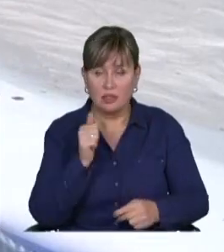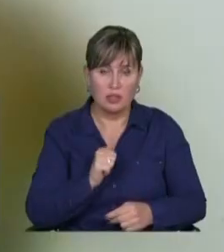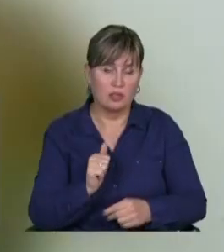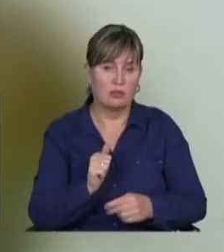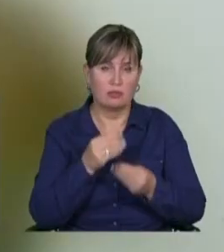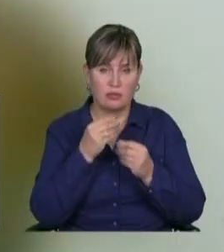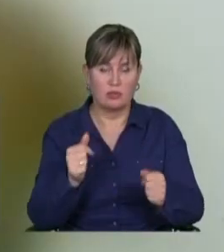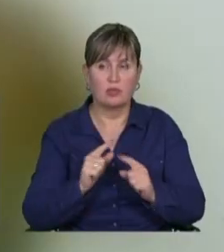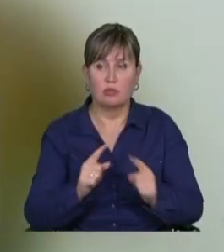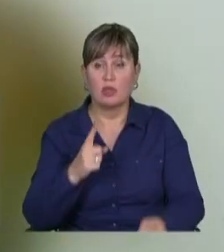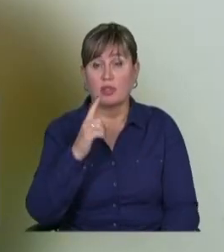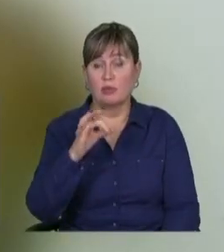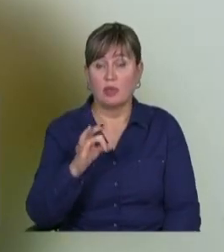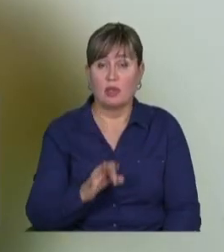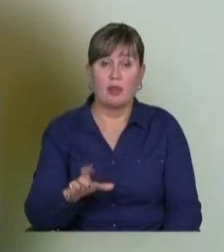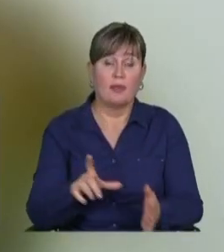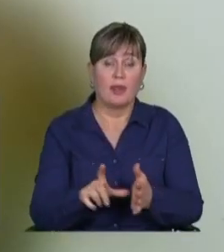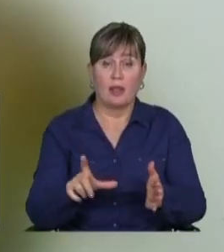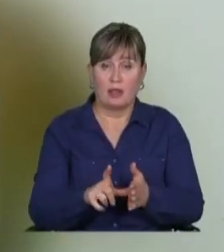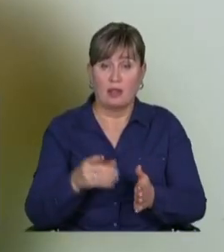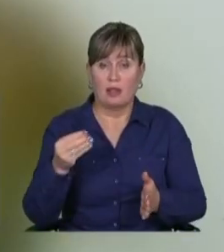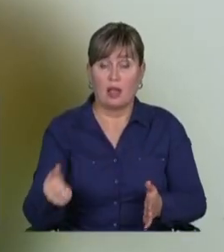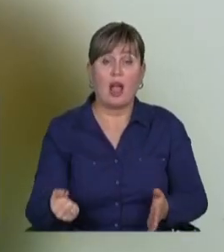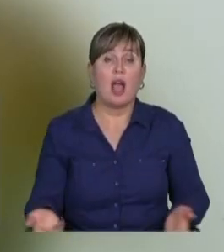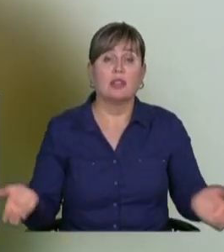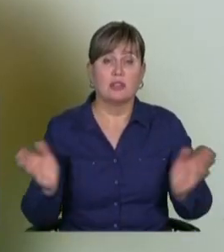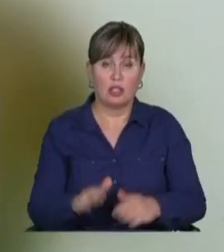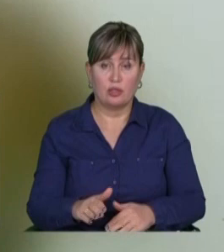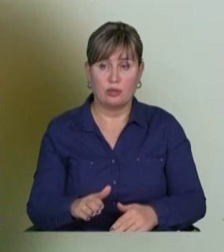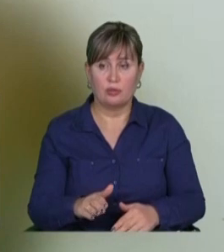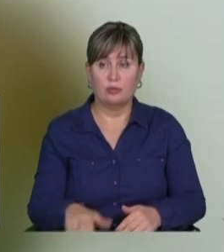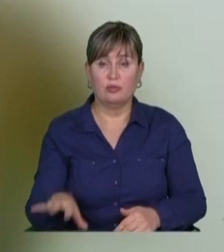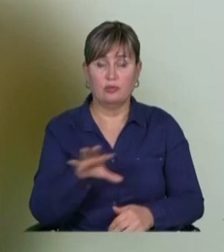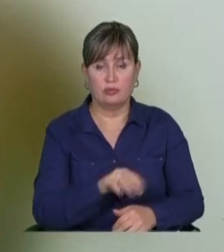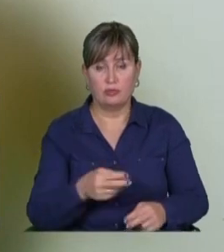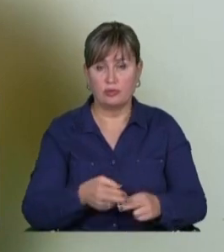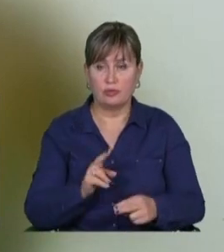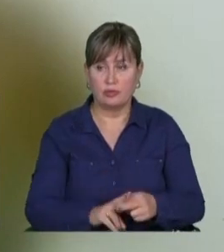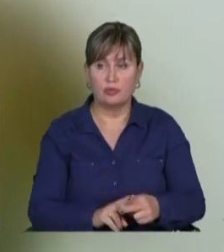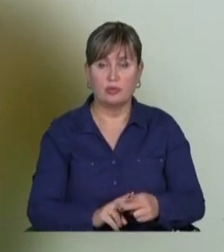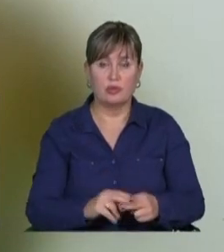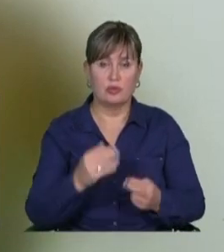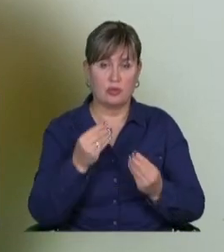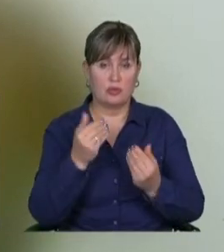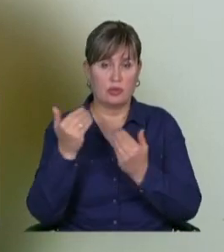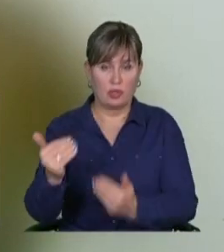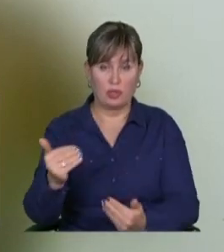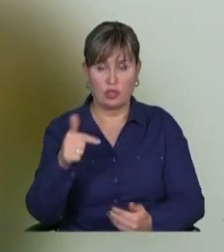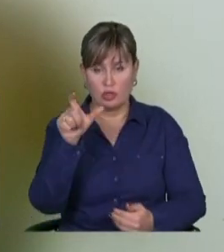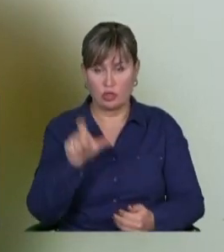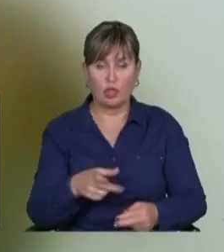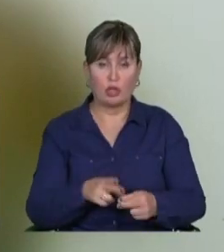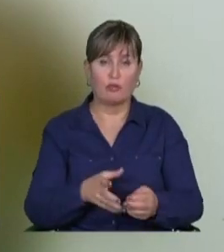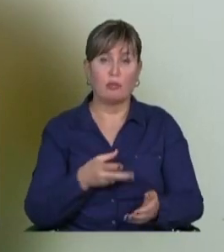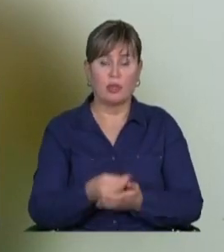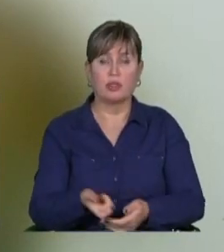уйдет. 1% кроме налога ставки. Остальное все это средства гражданина, которые он выплачивает